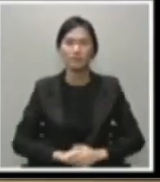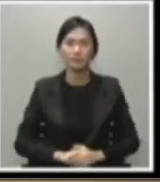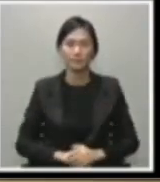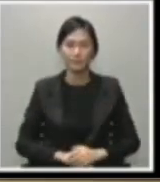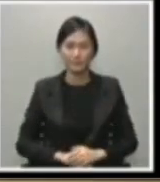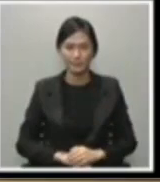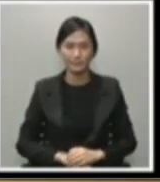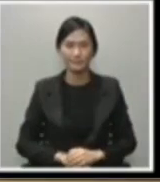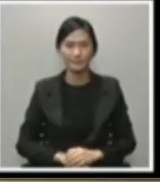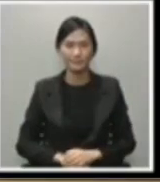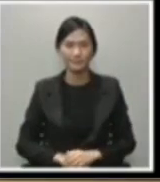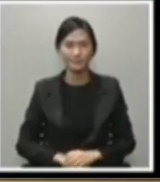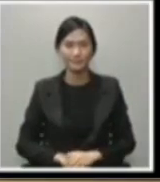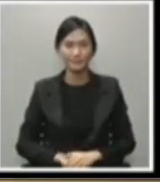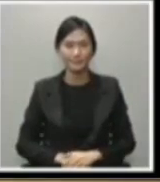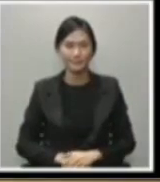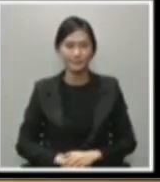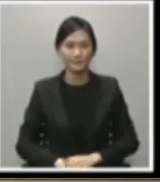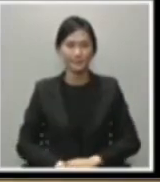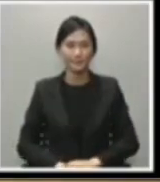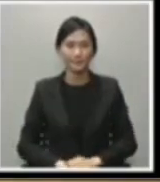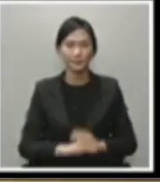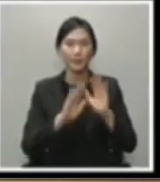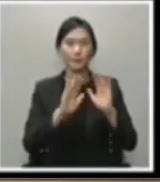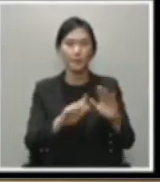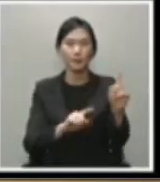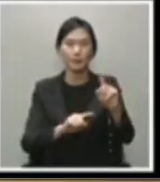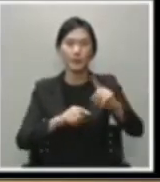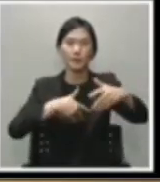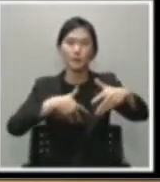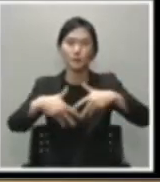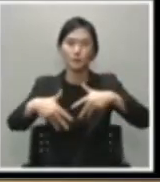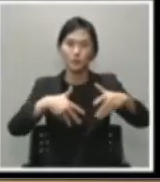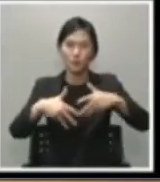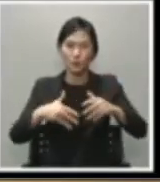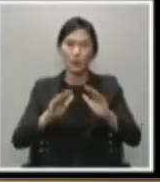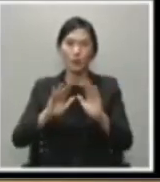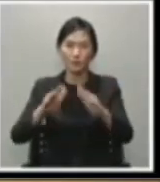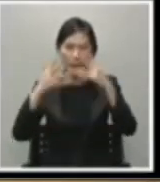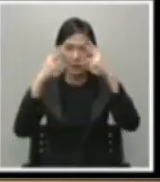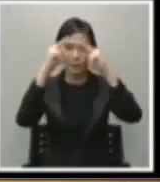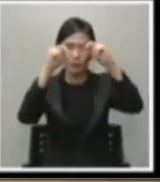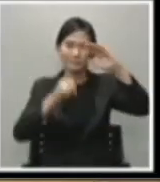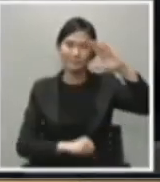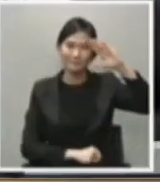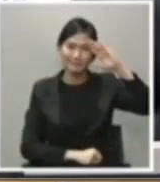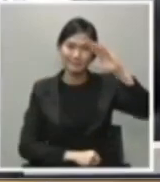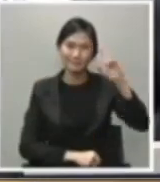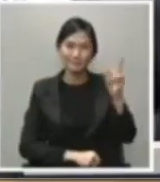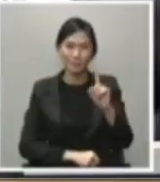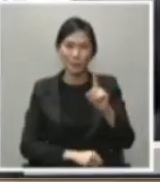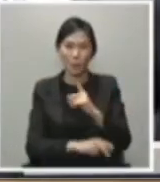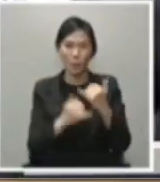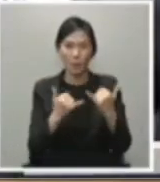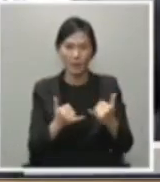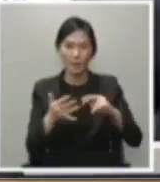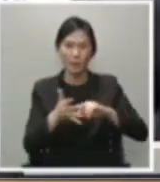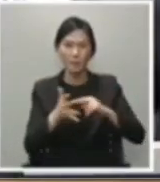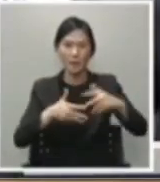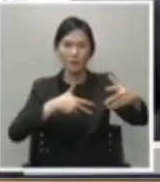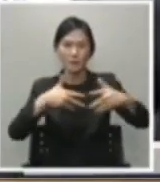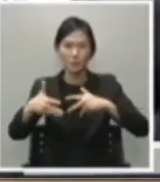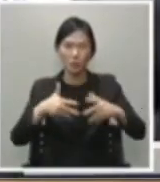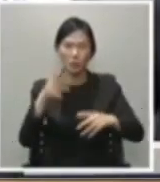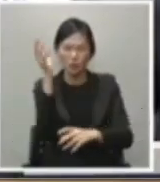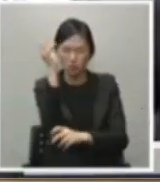ธานครับฝากถึงพี่น้องฝากถึงท่านนายกครับว่าวันนี้นี่พี่น้องประชาชนลำบากยากจนจริ